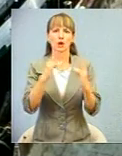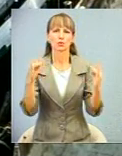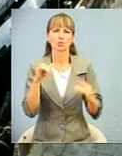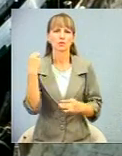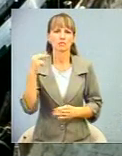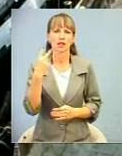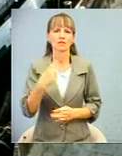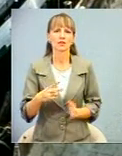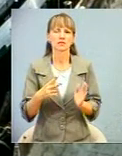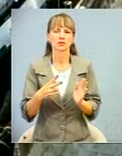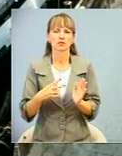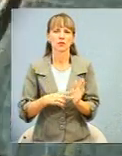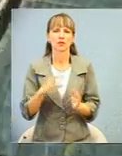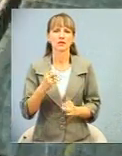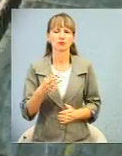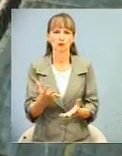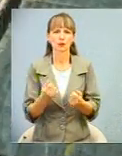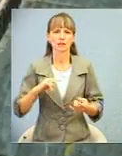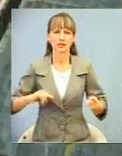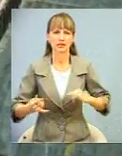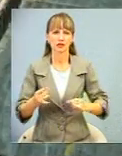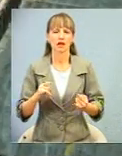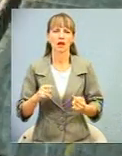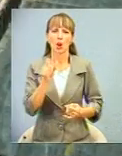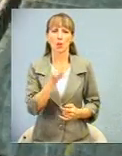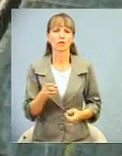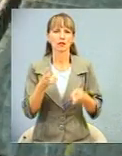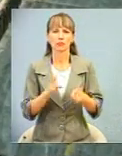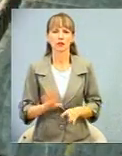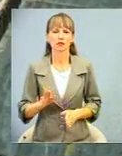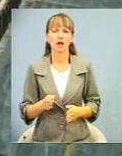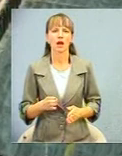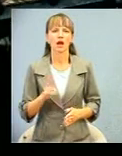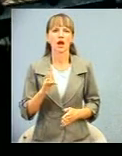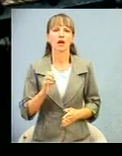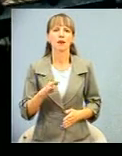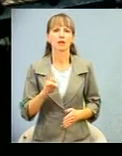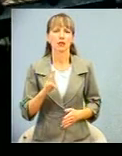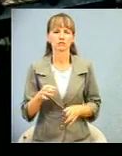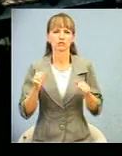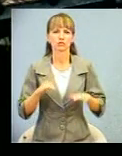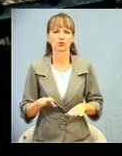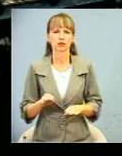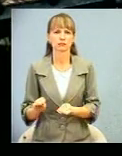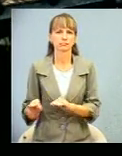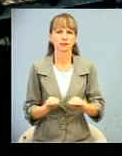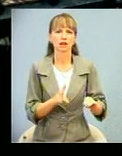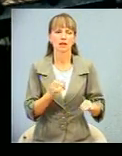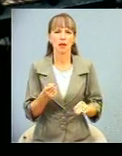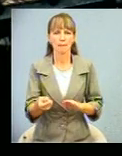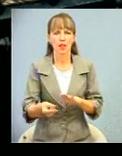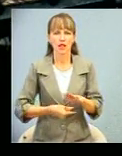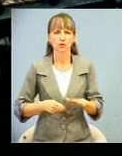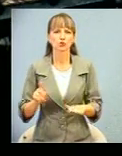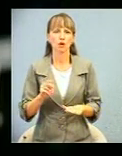серпня, отримавши кілька пробоїн. Екіпаж не постраждав, капітан ухвалив рішення відвести баржу на мілину, аби розвантажити і відбуксирувати